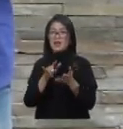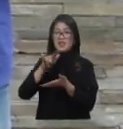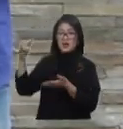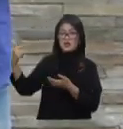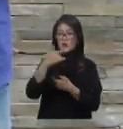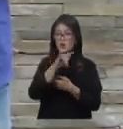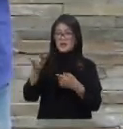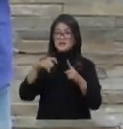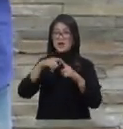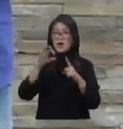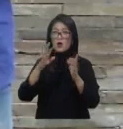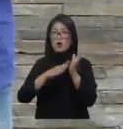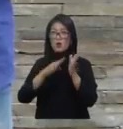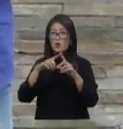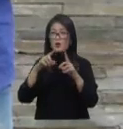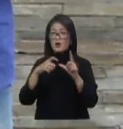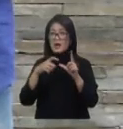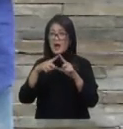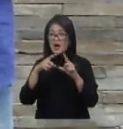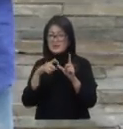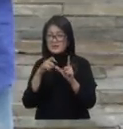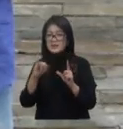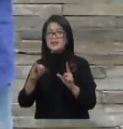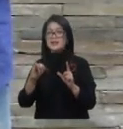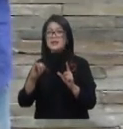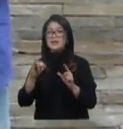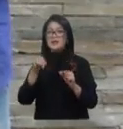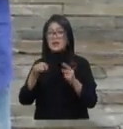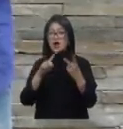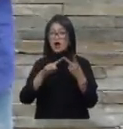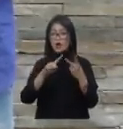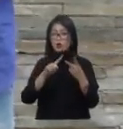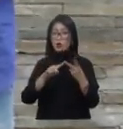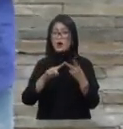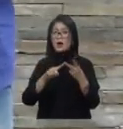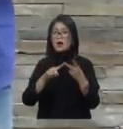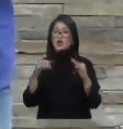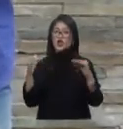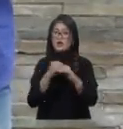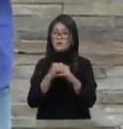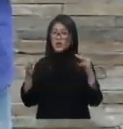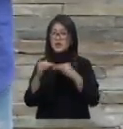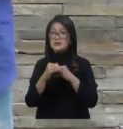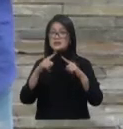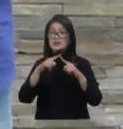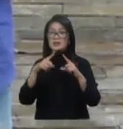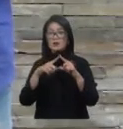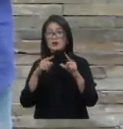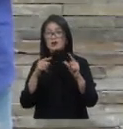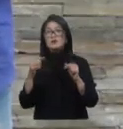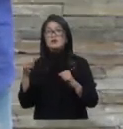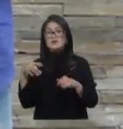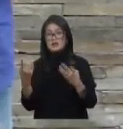kedua, terkait dengan biaya perjalanan atau transportasi selama ada di Jeddah, Madinah maupun di Mekah. Dan yang ketiga adalah